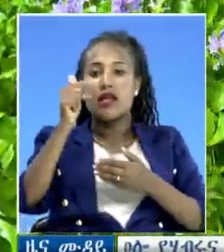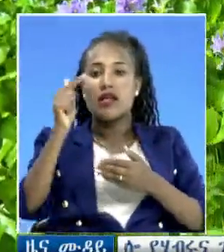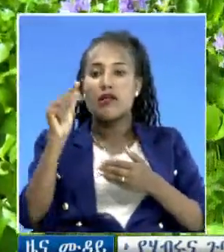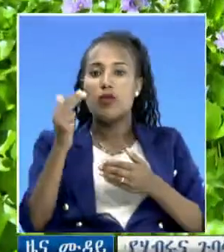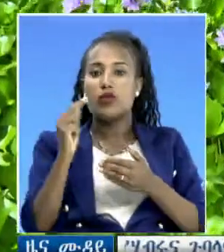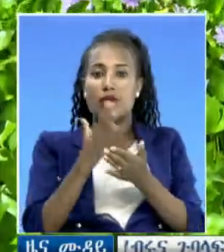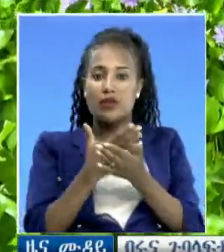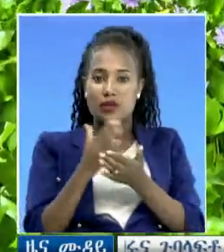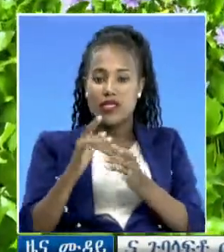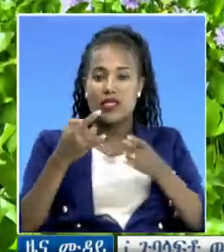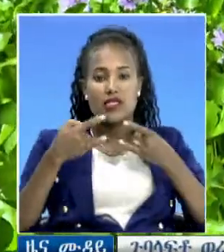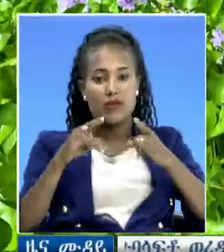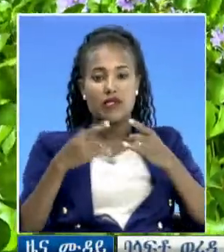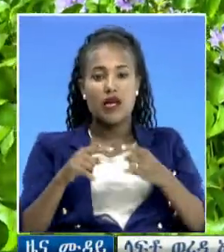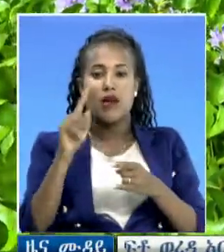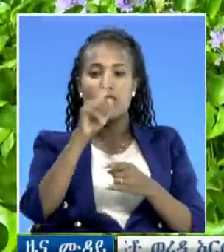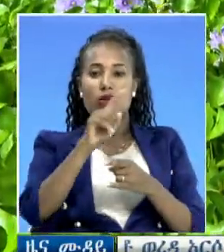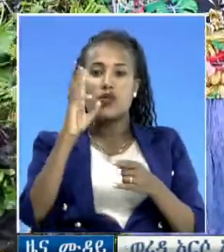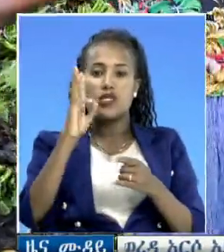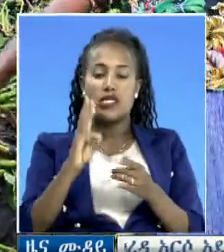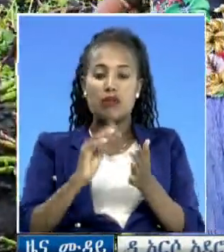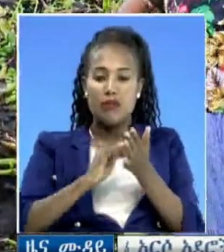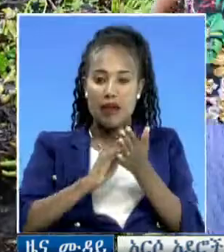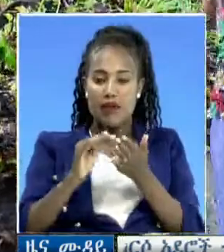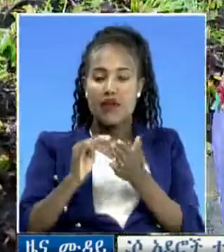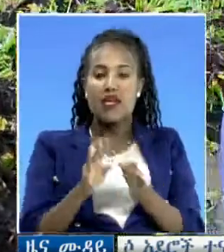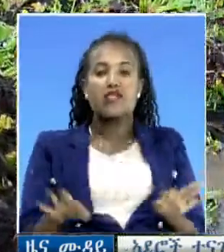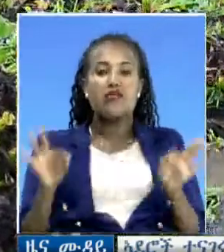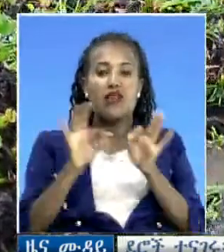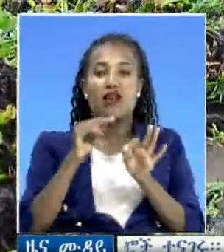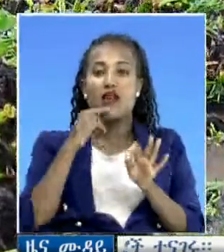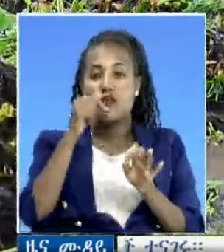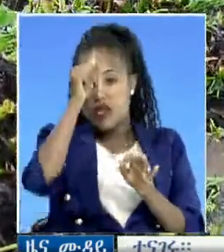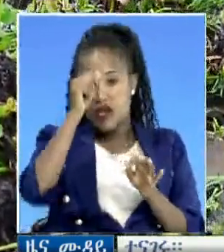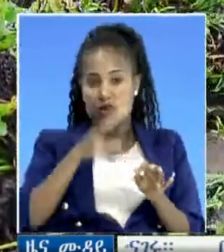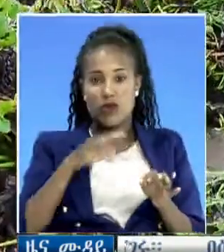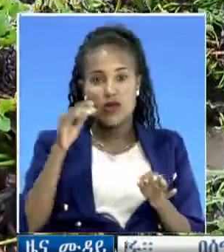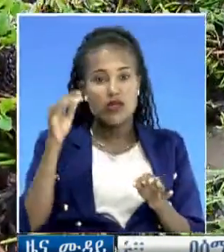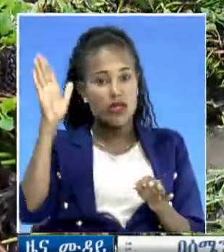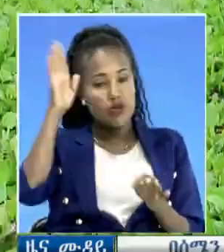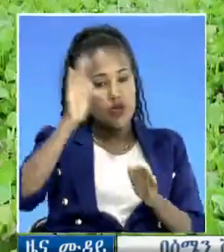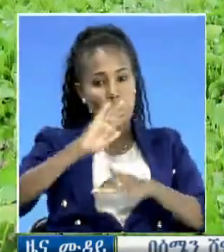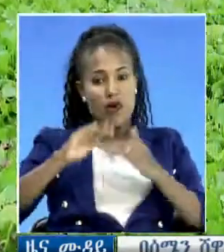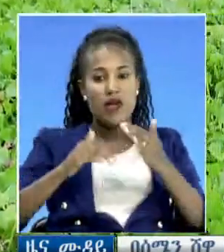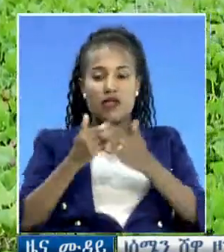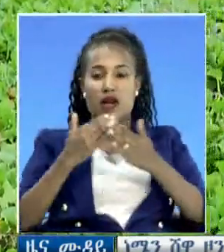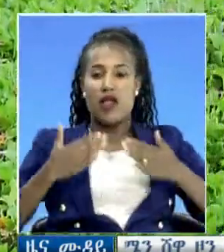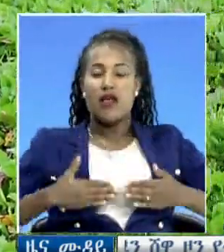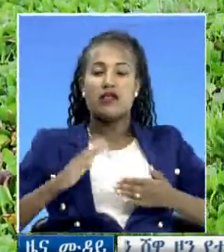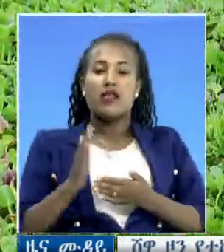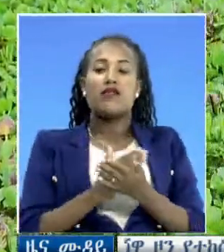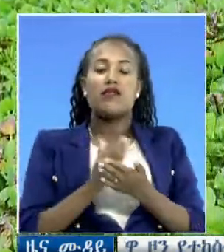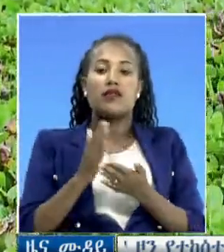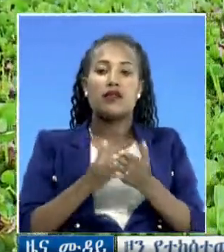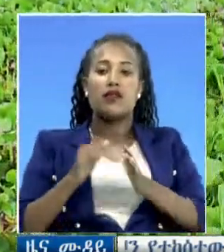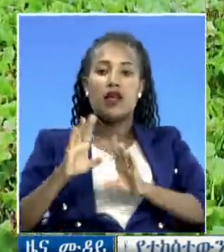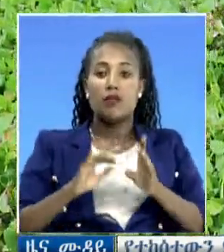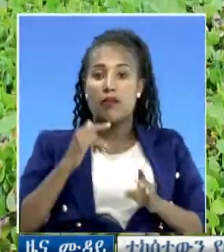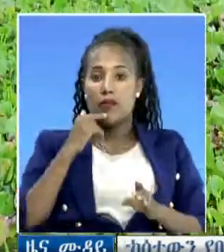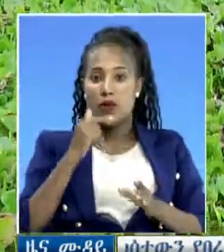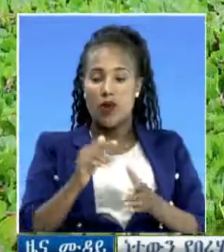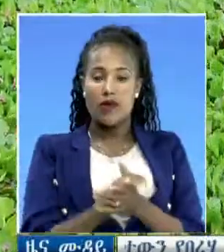ከጣና ሐይቅ የማስወገድ ዘመቻው 106 ሚሊዮን ብር ያስፈልጋል ያሉት አቶ ግዛቸው ሁሉንም ባለድርሻ አካላት ያሳተፈ ርብርብ ይደረግበታል